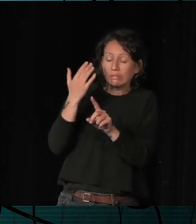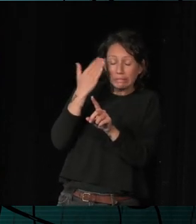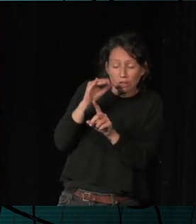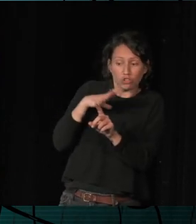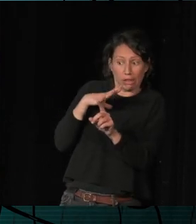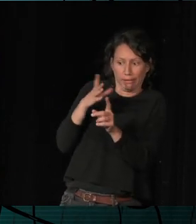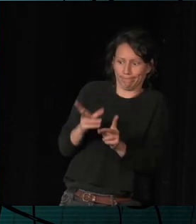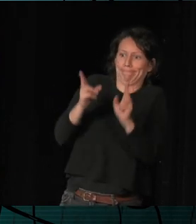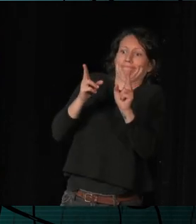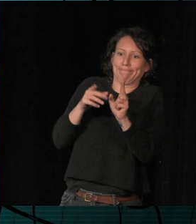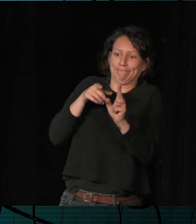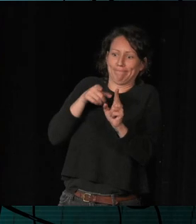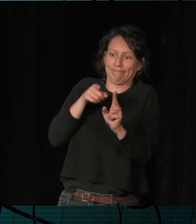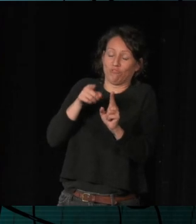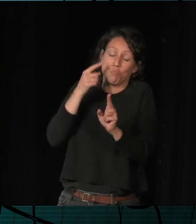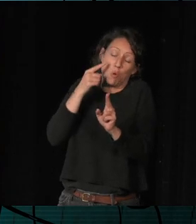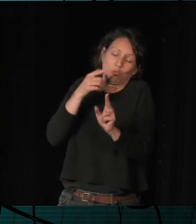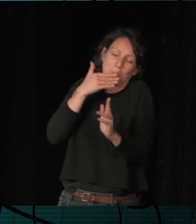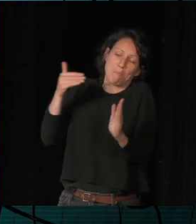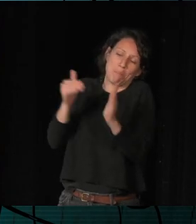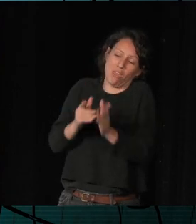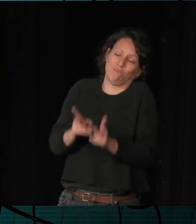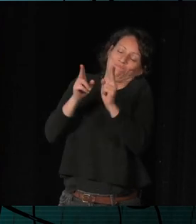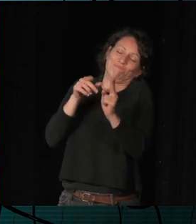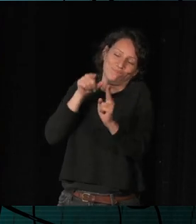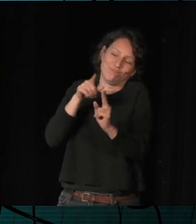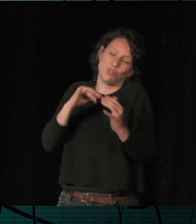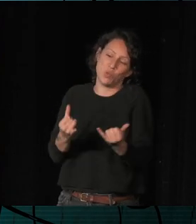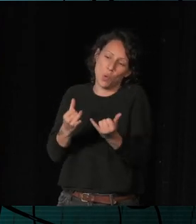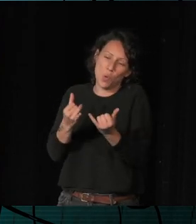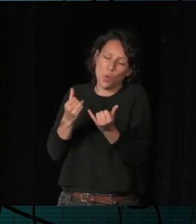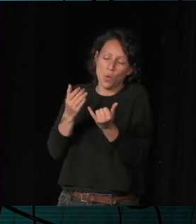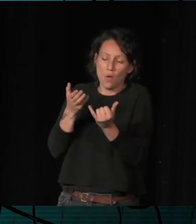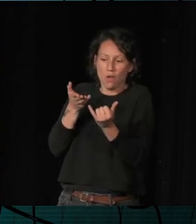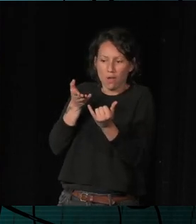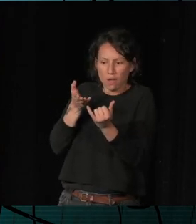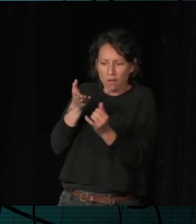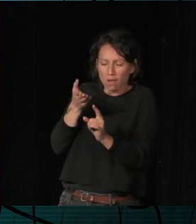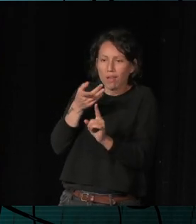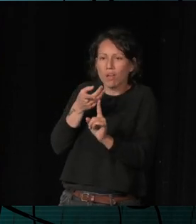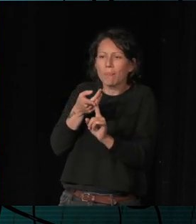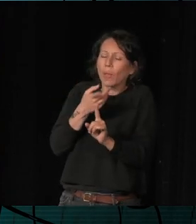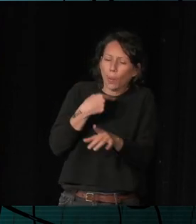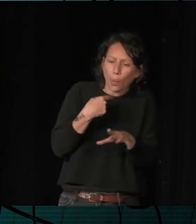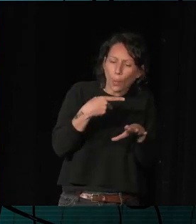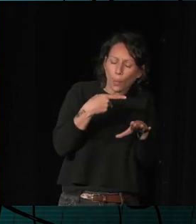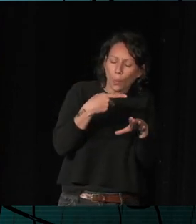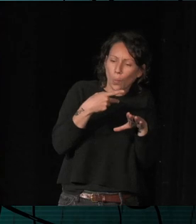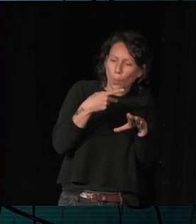est formidable dans Indica, sans doute la meilleure scène du jeu, qui malheureusement arrive au début, quand on demande aux joueurs d'aller